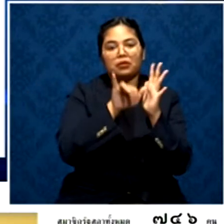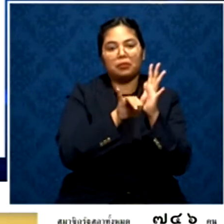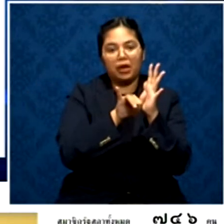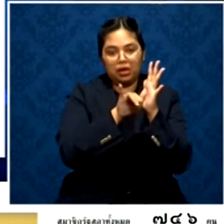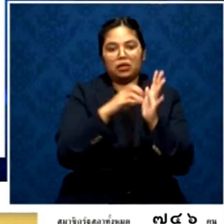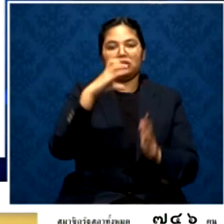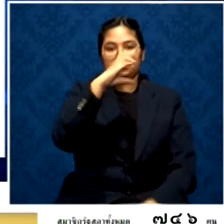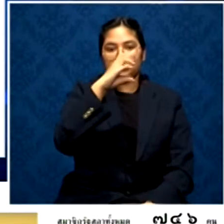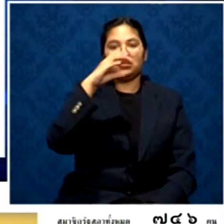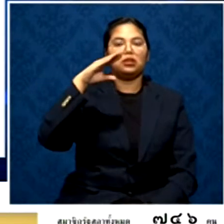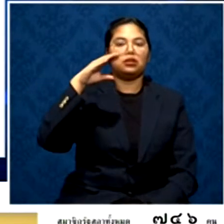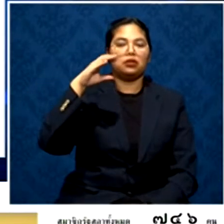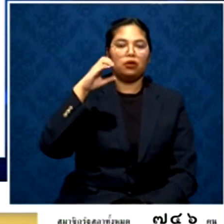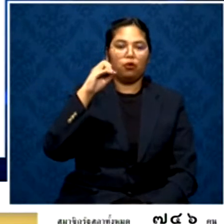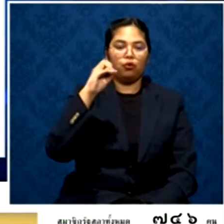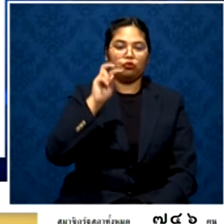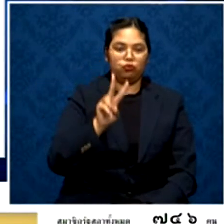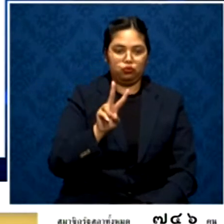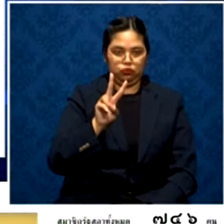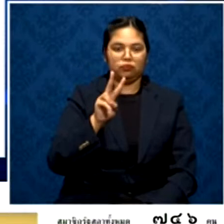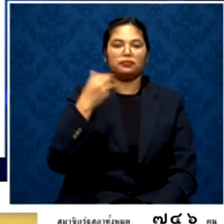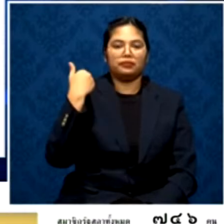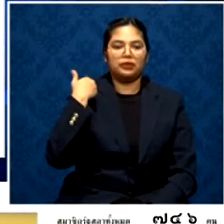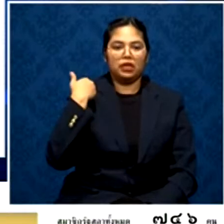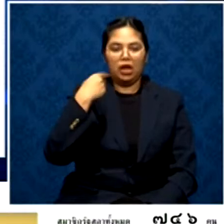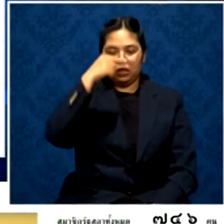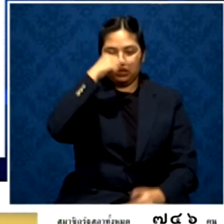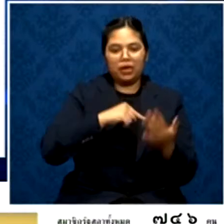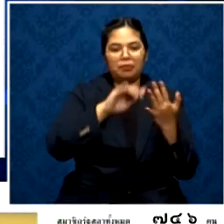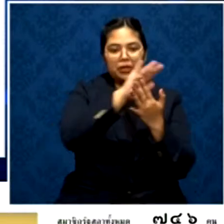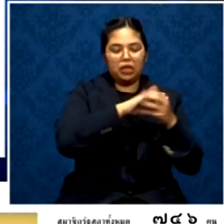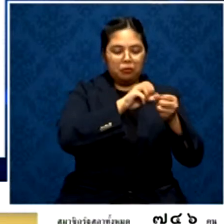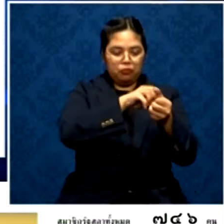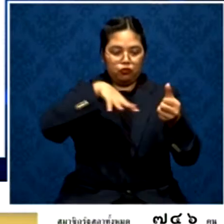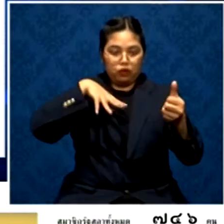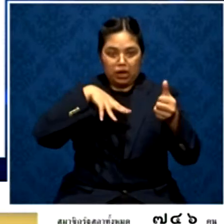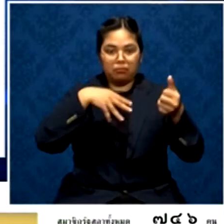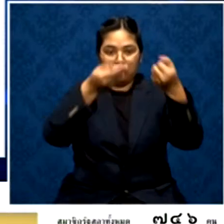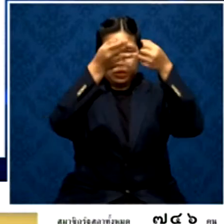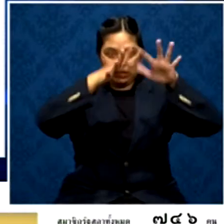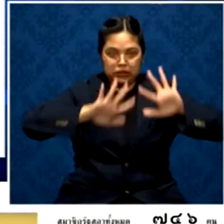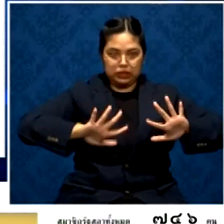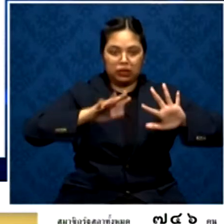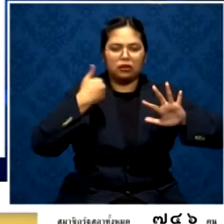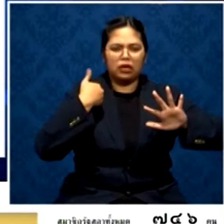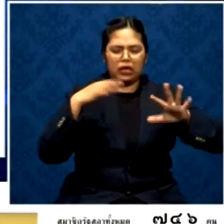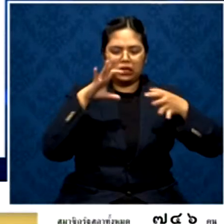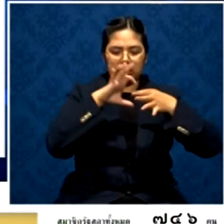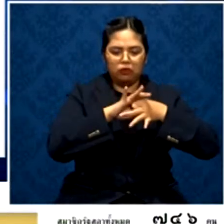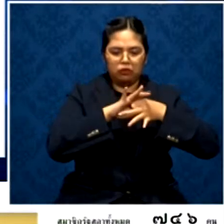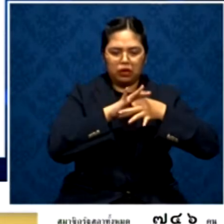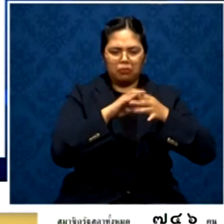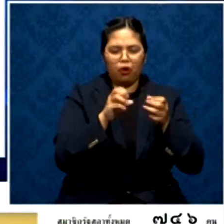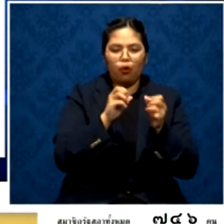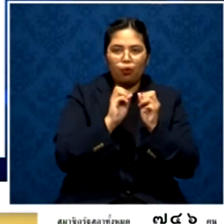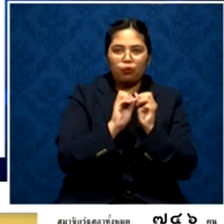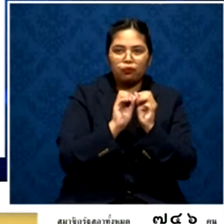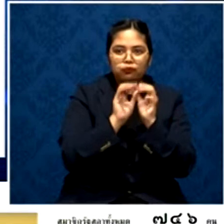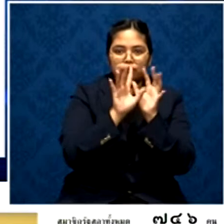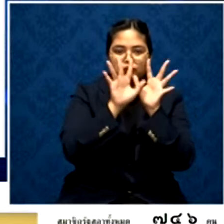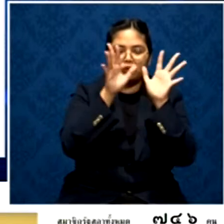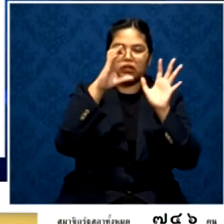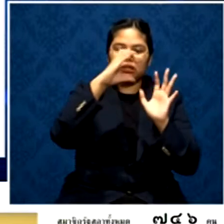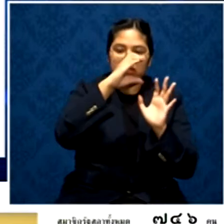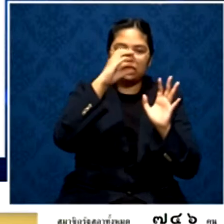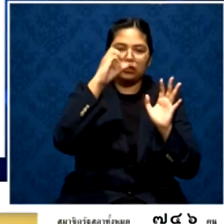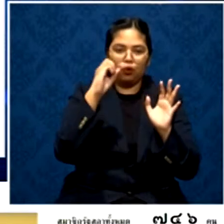ทรัลิตี้เพื่อให้ประเทศไทยเป็นผู้นำของอาเซียนในการลดการปลดปล่อยก๊าซคาร์บอนไดออกไซด์สู่ชั้นบรรยากาศ